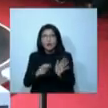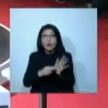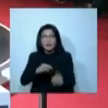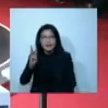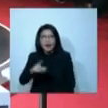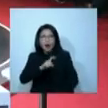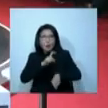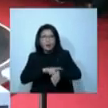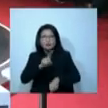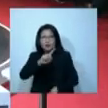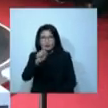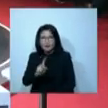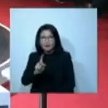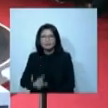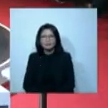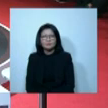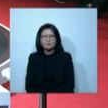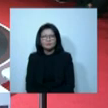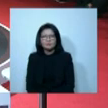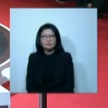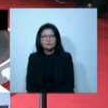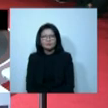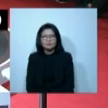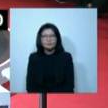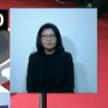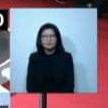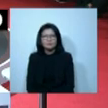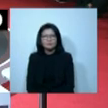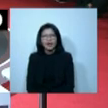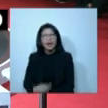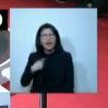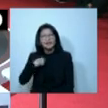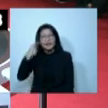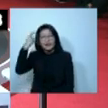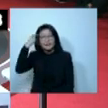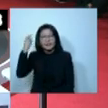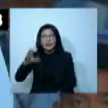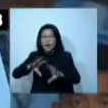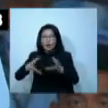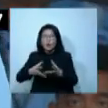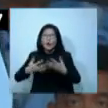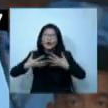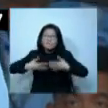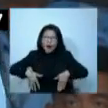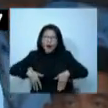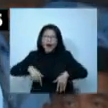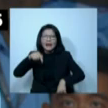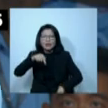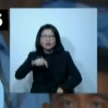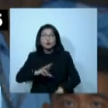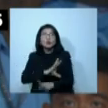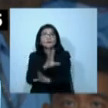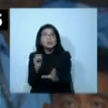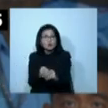menarasikan wacana yang mereka sampaikan itu sampai kepada masyarakat sesuai denganara mereka dan kemudian dikapitalisasi sebagai